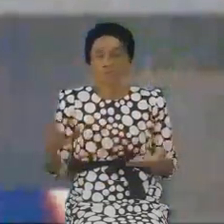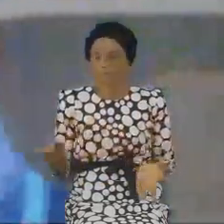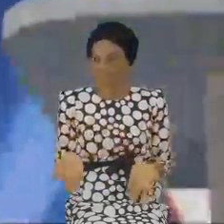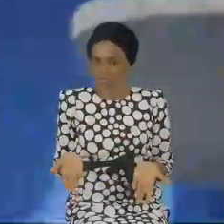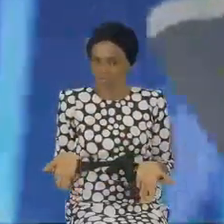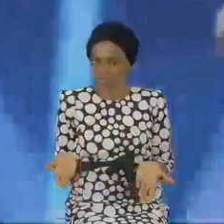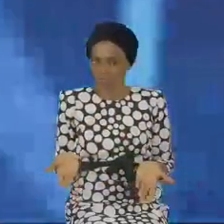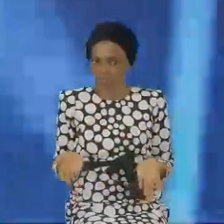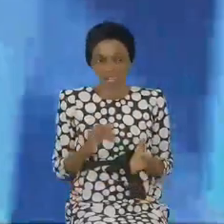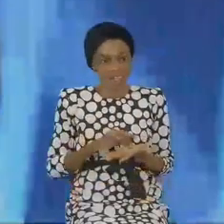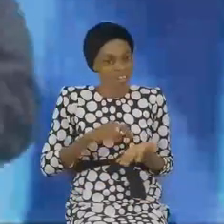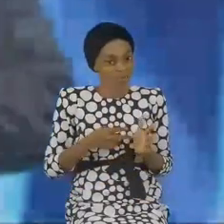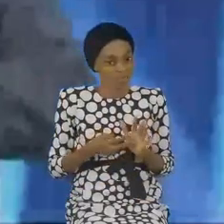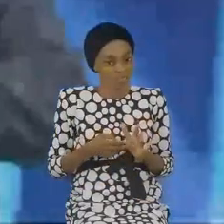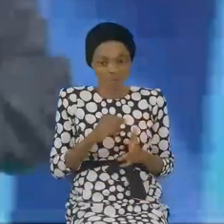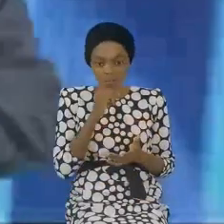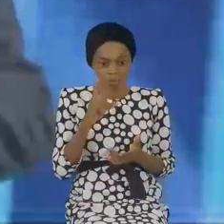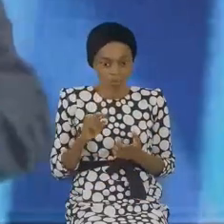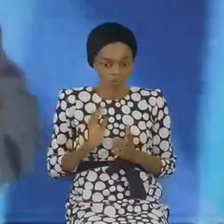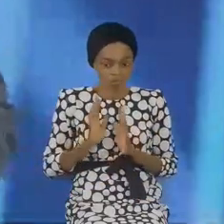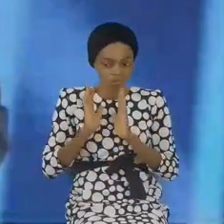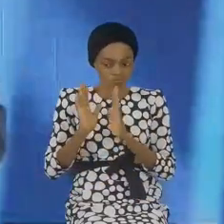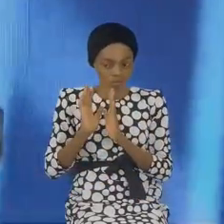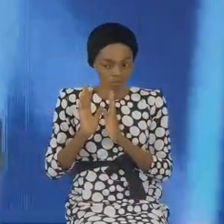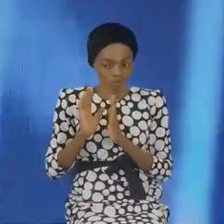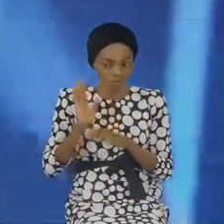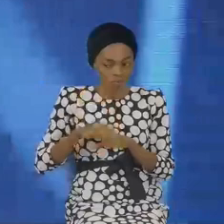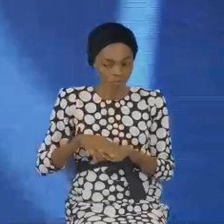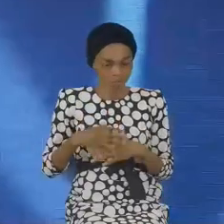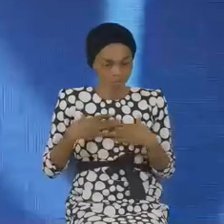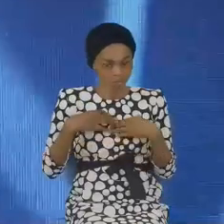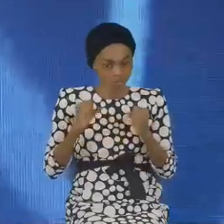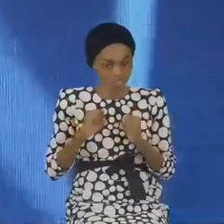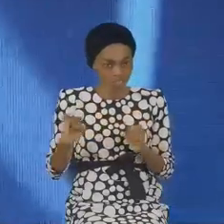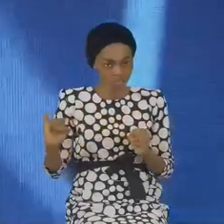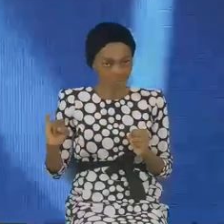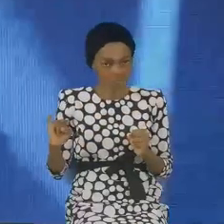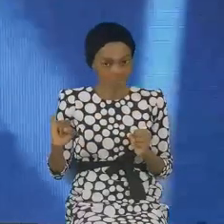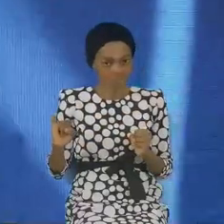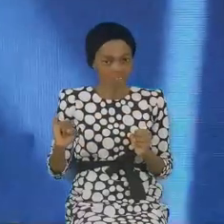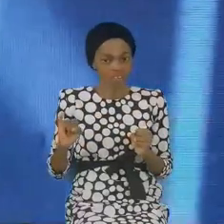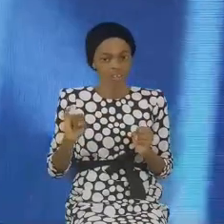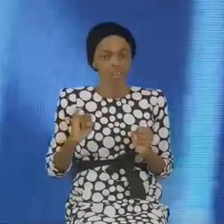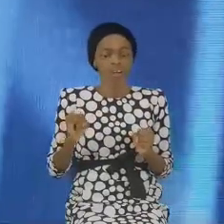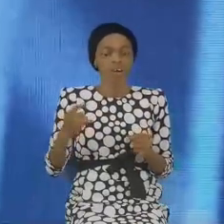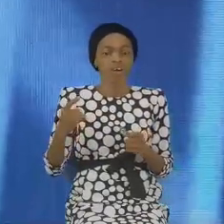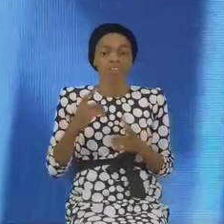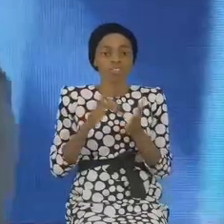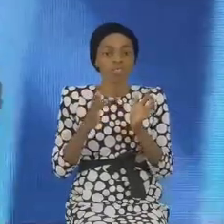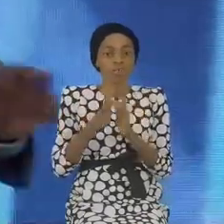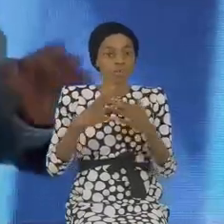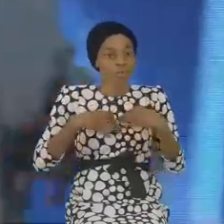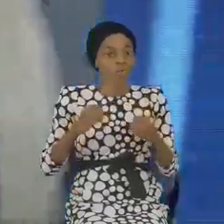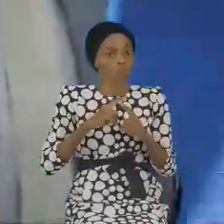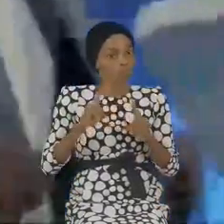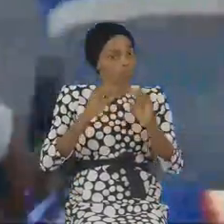dire que nous ne sommes pas spécialisés dans la guérison. Jésus guérissait et il est allé au-delà des guérisons, toutes choses. Nous ne